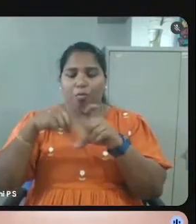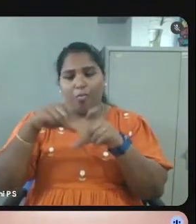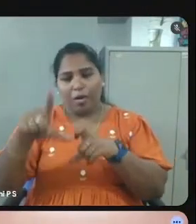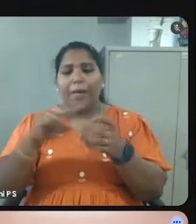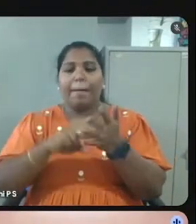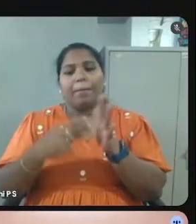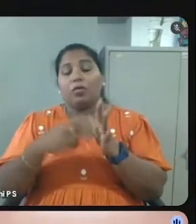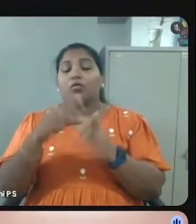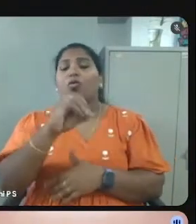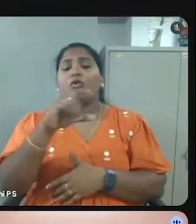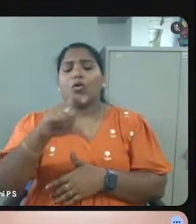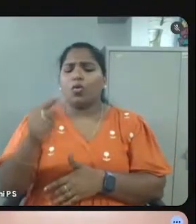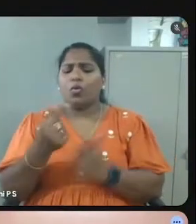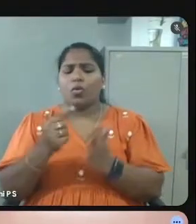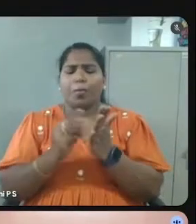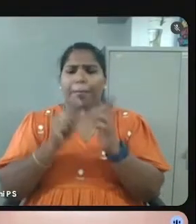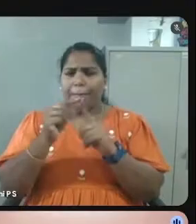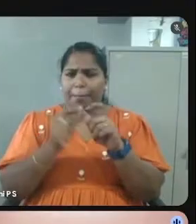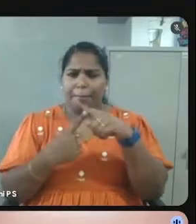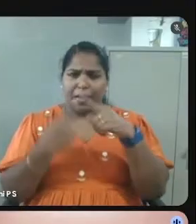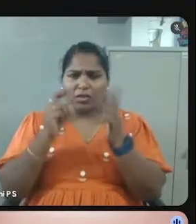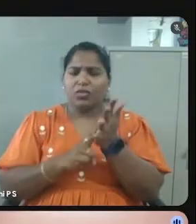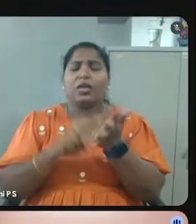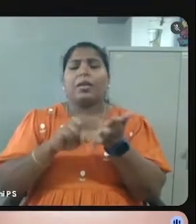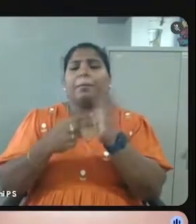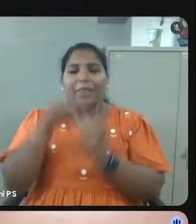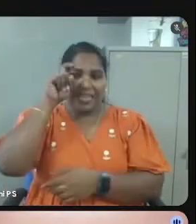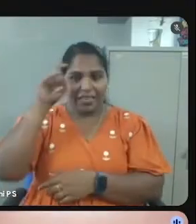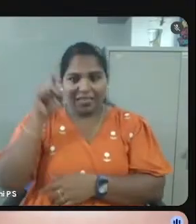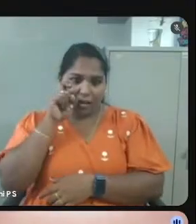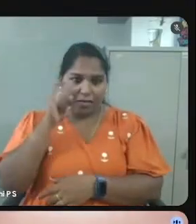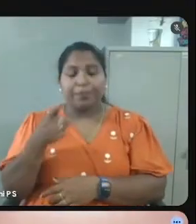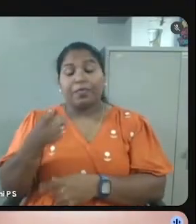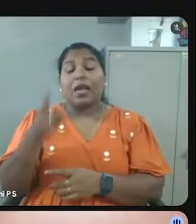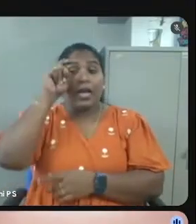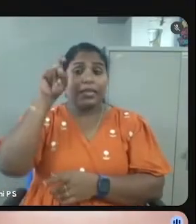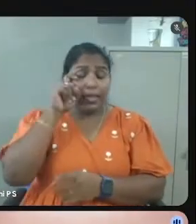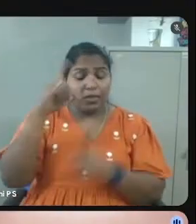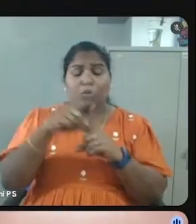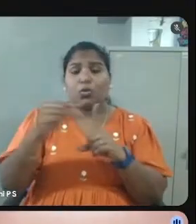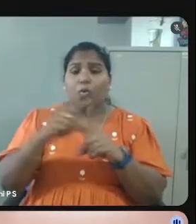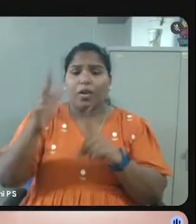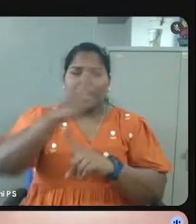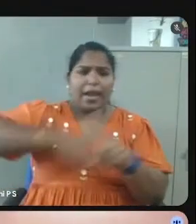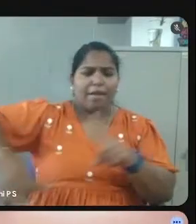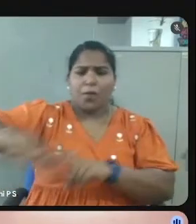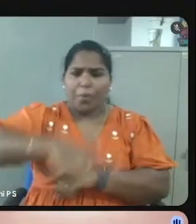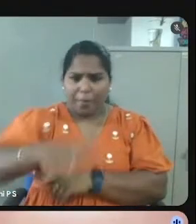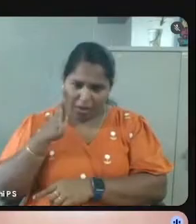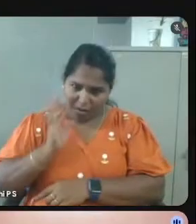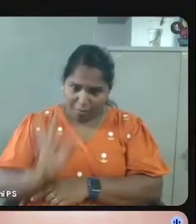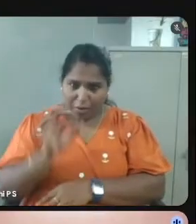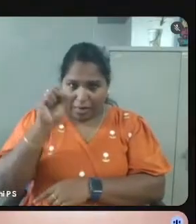ആക്ടിവിറ്റി ആണ്. ഒരു പേഴ്സൺ സെക്ഷുവൽ ആക്ടിവിറ്റി ചെയ്യുമ്പോൾ അതിന്റെ എൻവയറമെന്റ്, ഇതിന്റെ ഇൻവോൾവ്മെന്റ് എന്തൊക്കെയാണ്